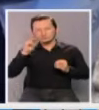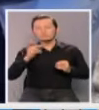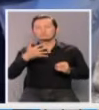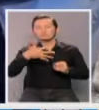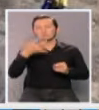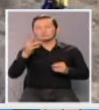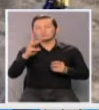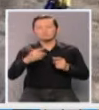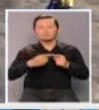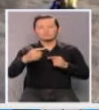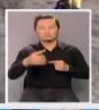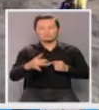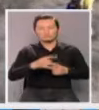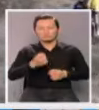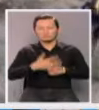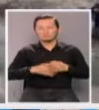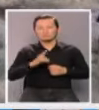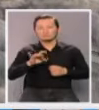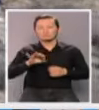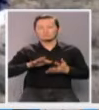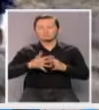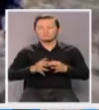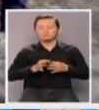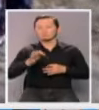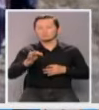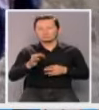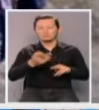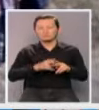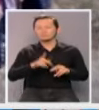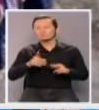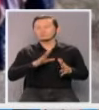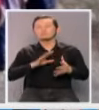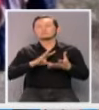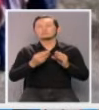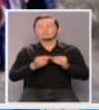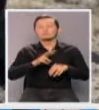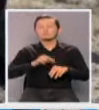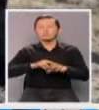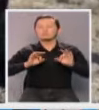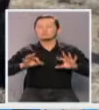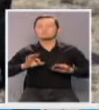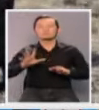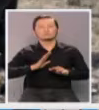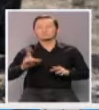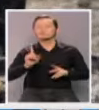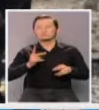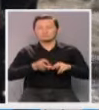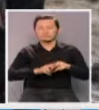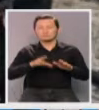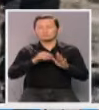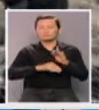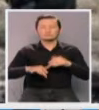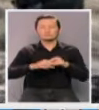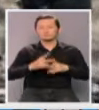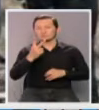55 километрах от районного центра Курмангасинского района. Как сообщили в пресс-службе ДВД области, в результате дорожно-транспортного происшествия